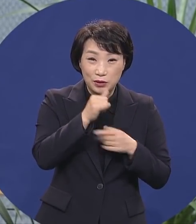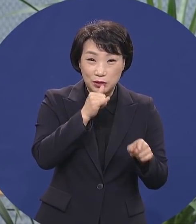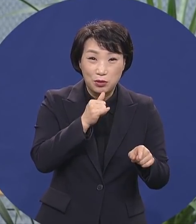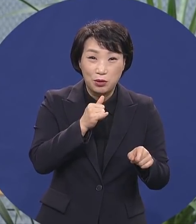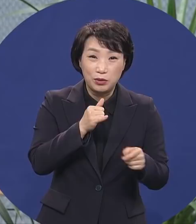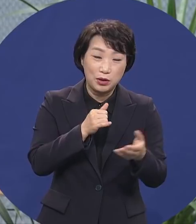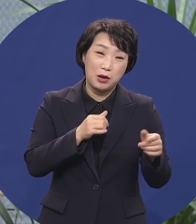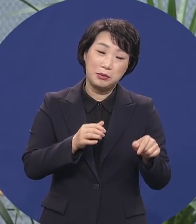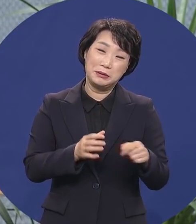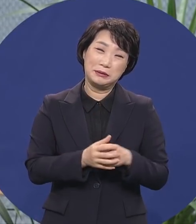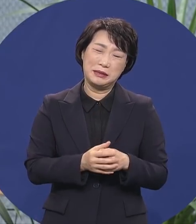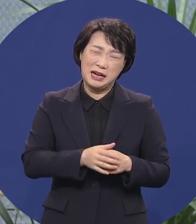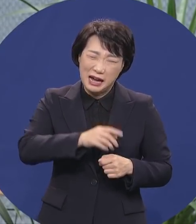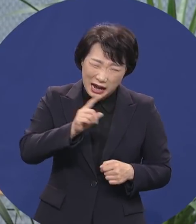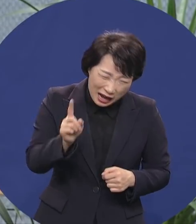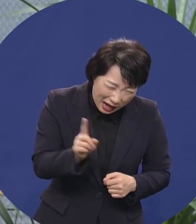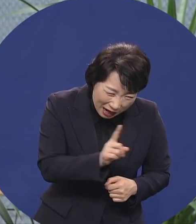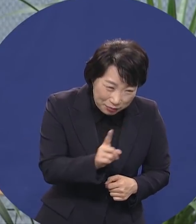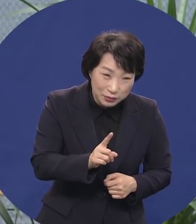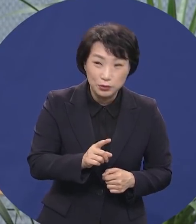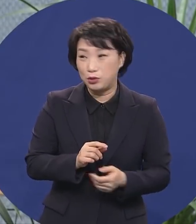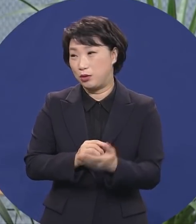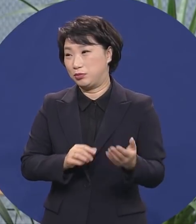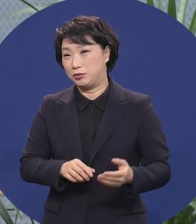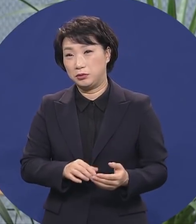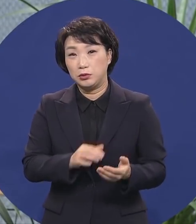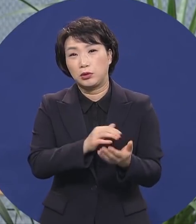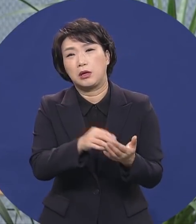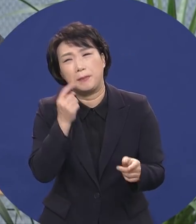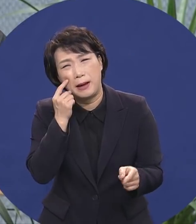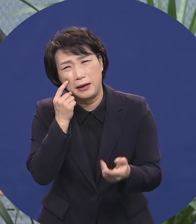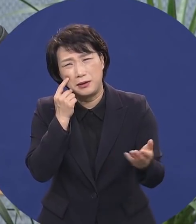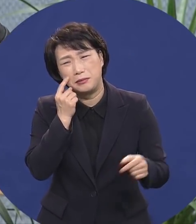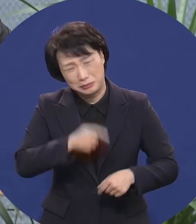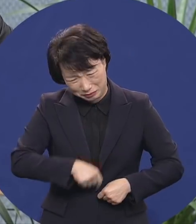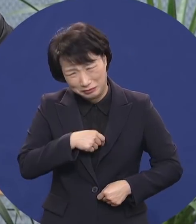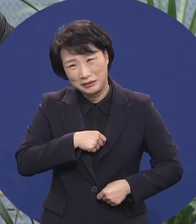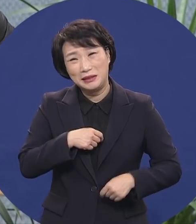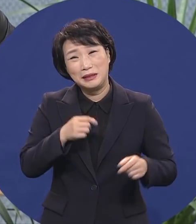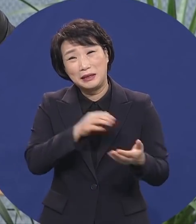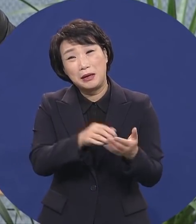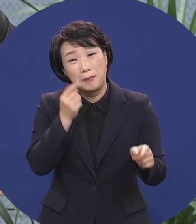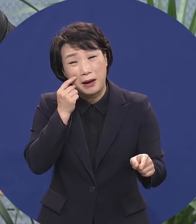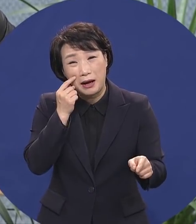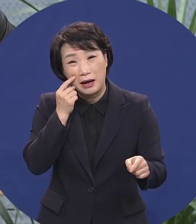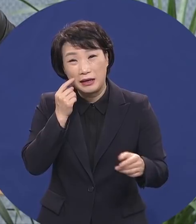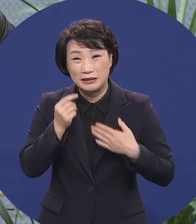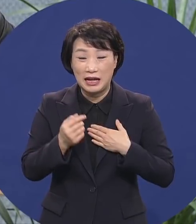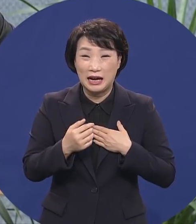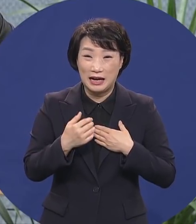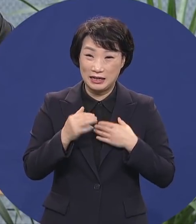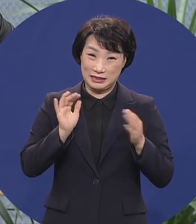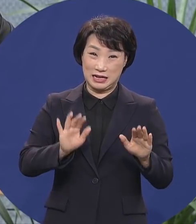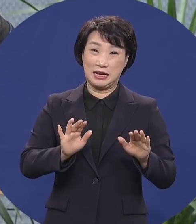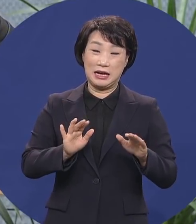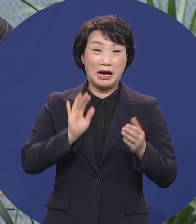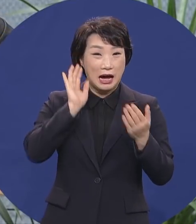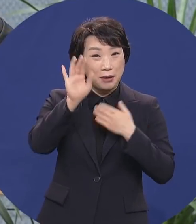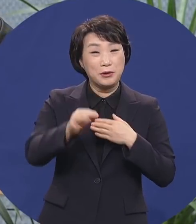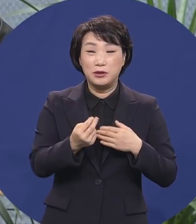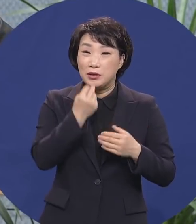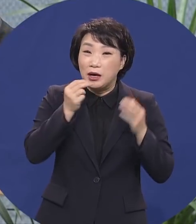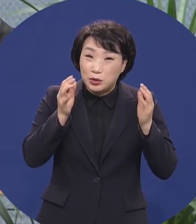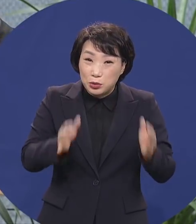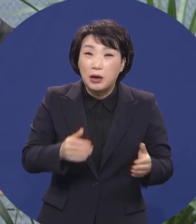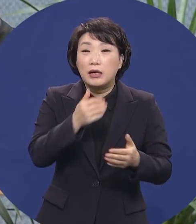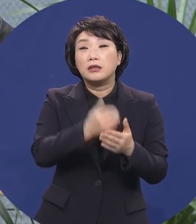아무리 한번 솔직히 주판 한번 놔봐. 응? 당신이 이 땅에 육신이 버티고 살면